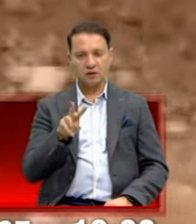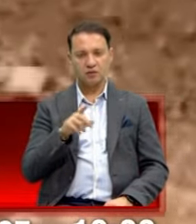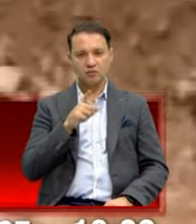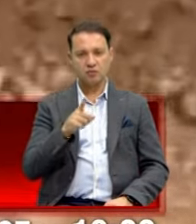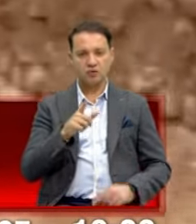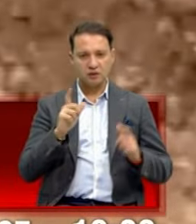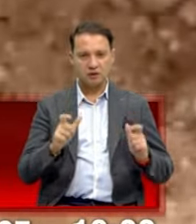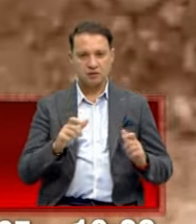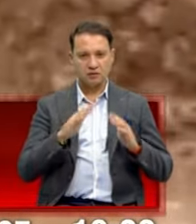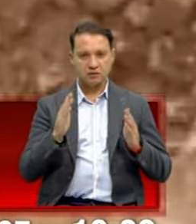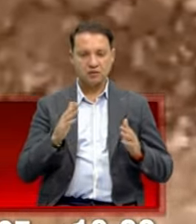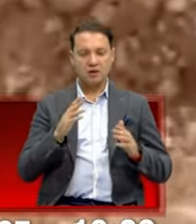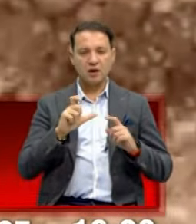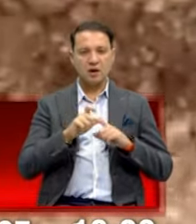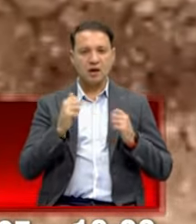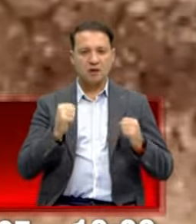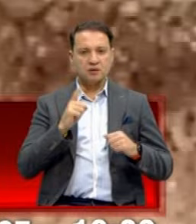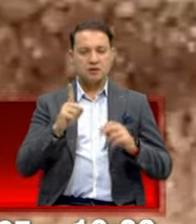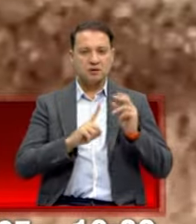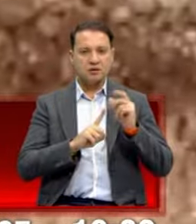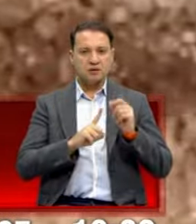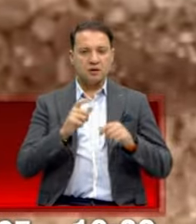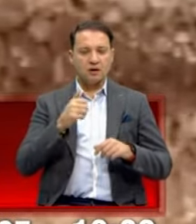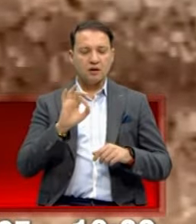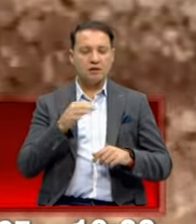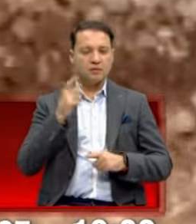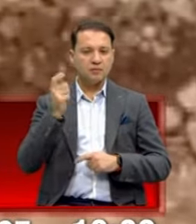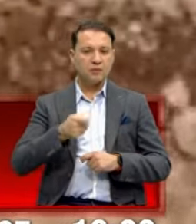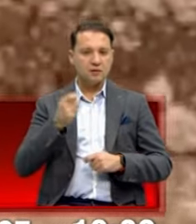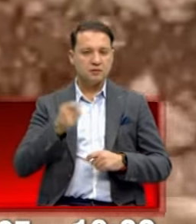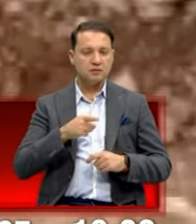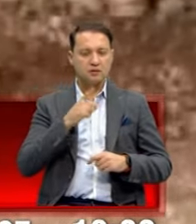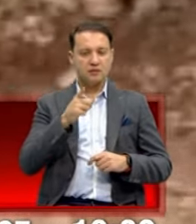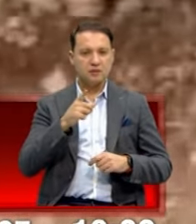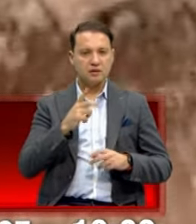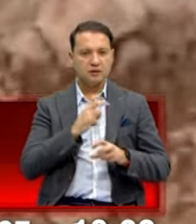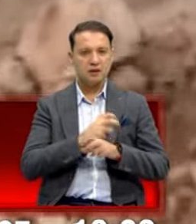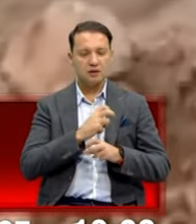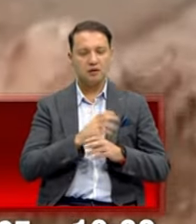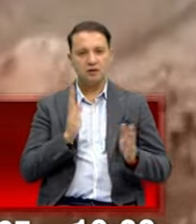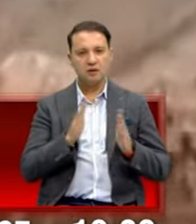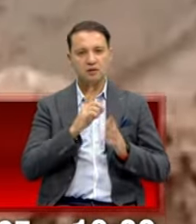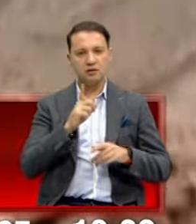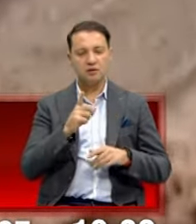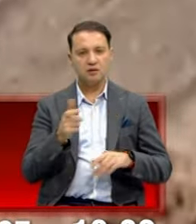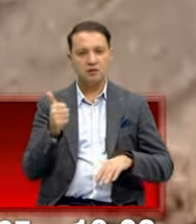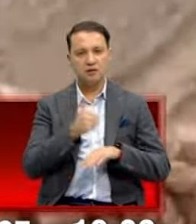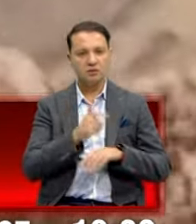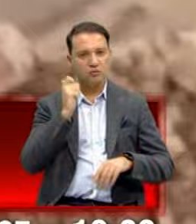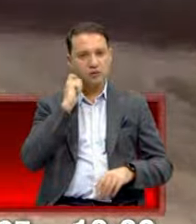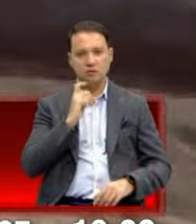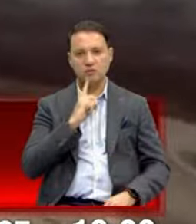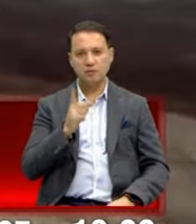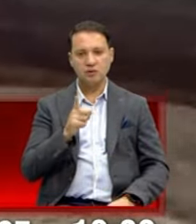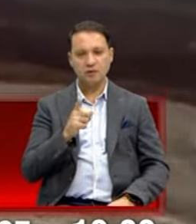bu kürsüden Erzincan İliç'teki altın madenindeki tehlikeye karşı iktidarı